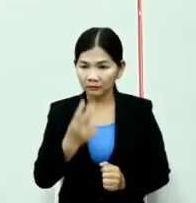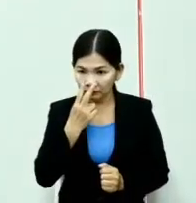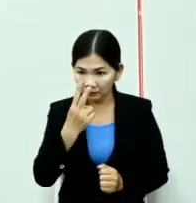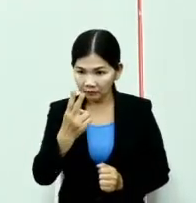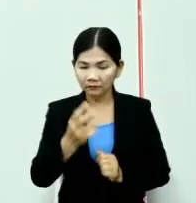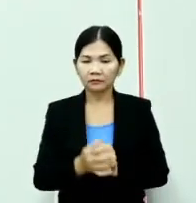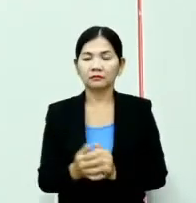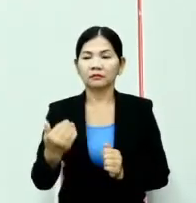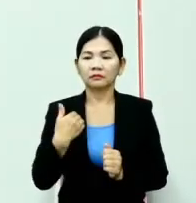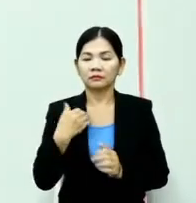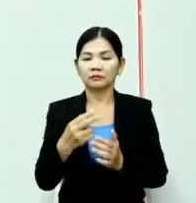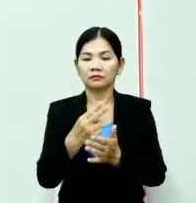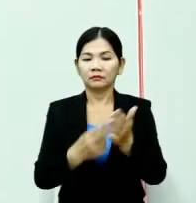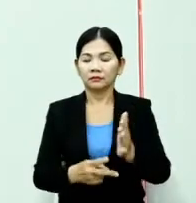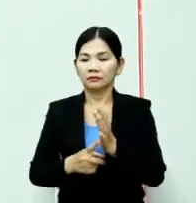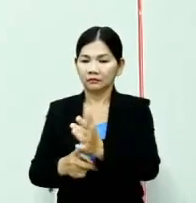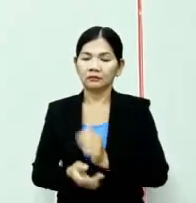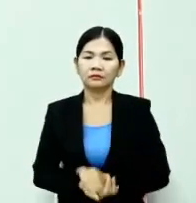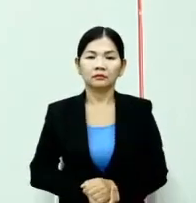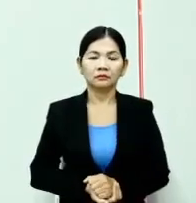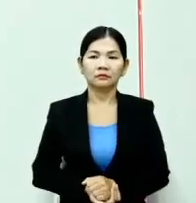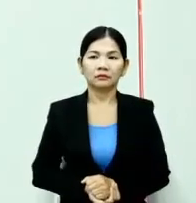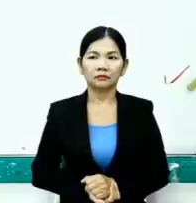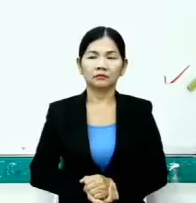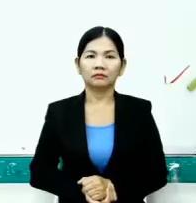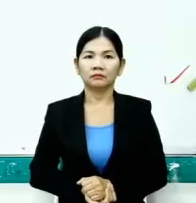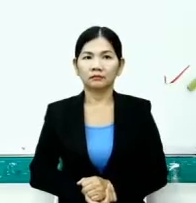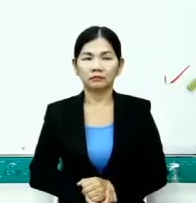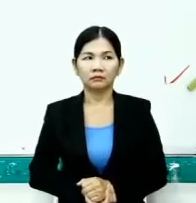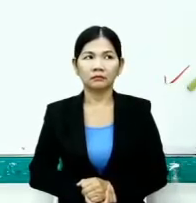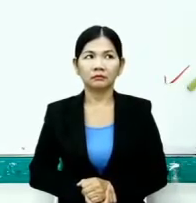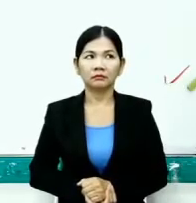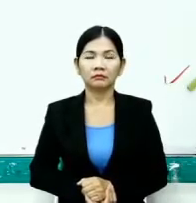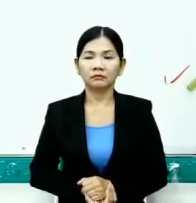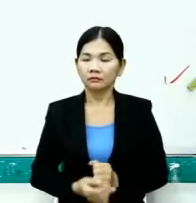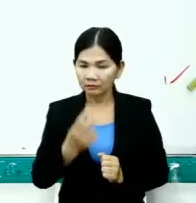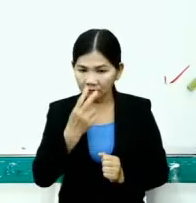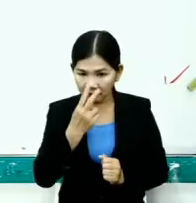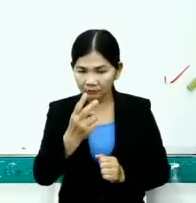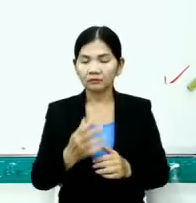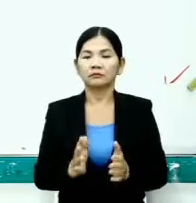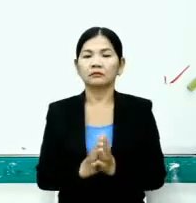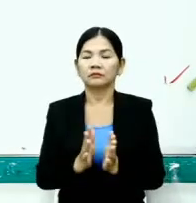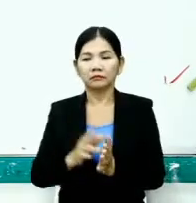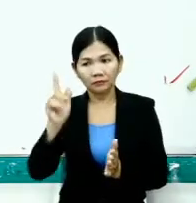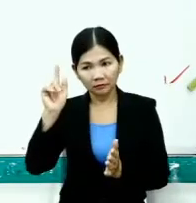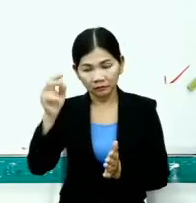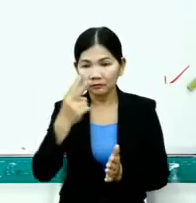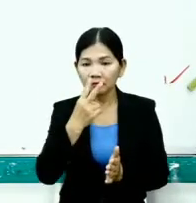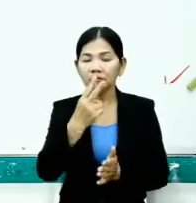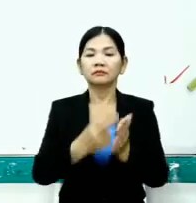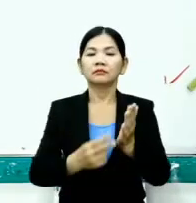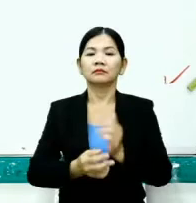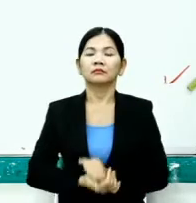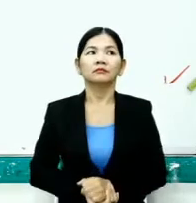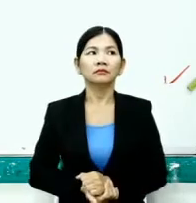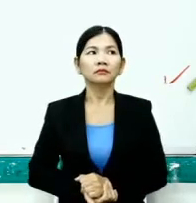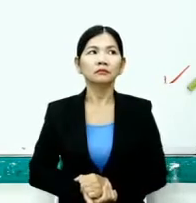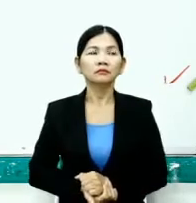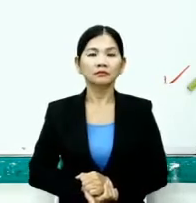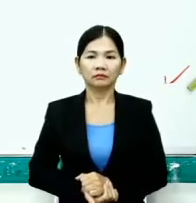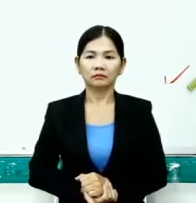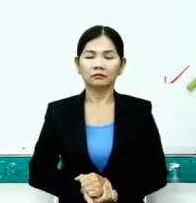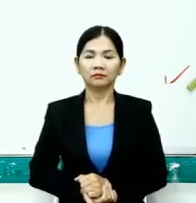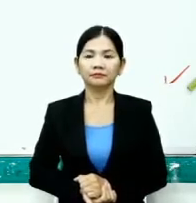អស់គ្នាថាតើអ្នកគ្រូមានអ្វីបង្ហាញកូនណាចាអញ្ចឹងកូនមើលកូនស្គាល់រូបនេះទេកូនចាកូ